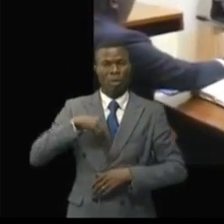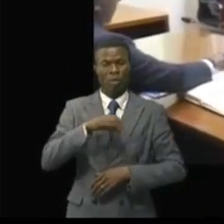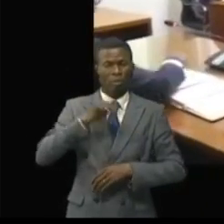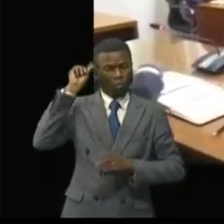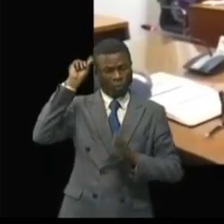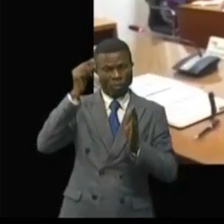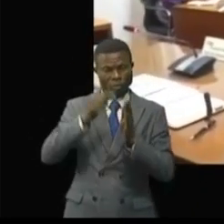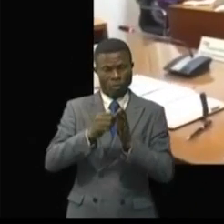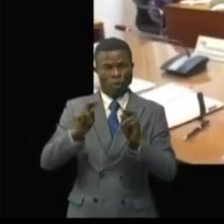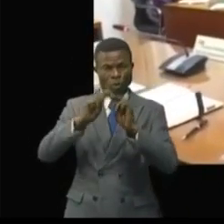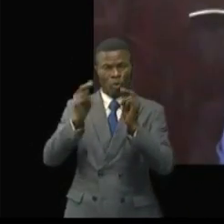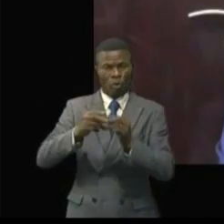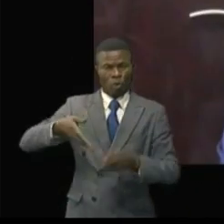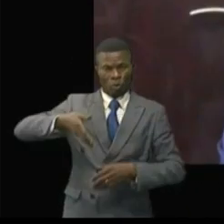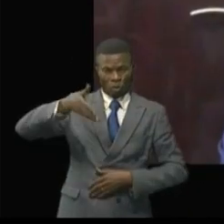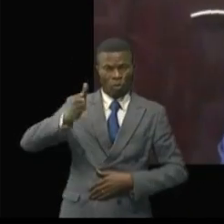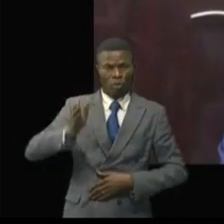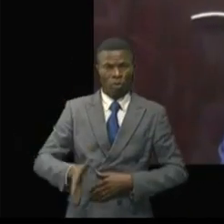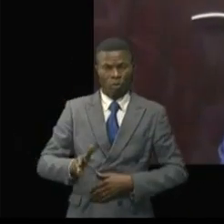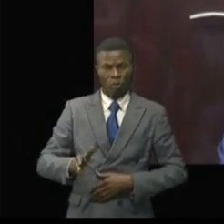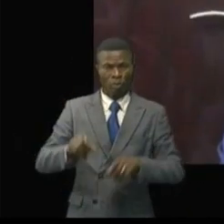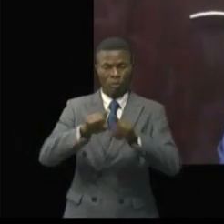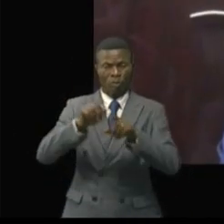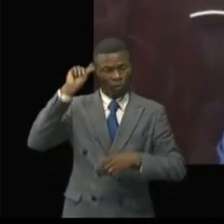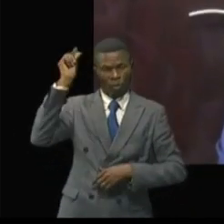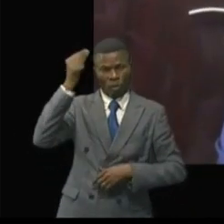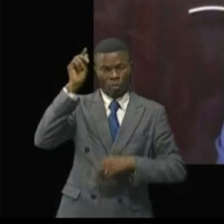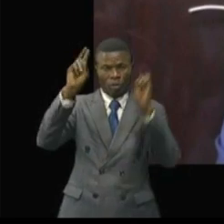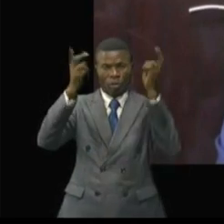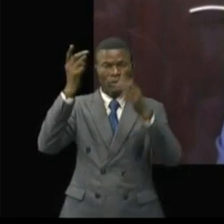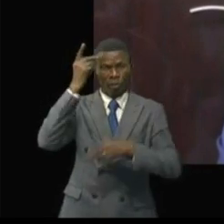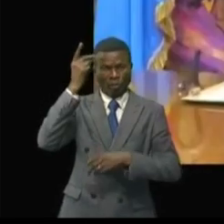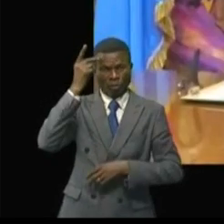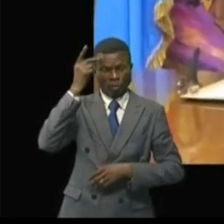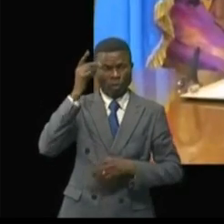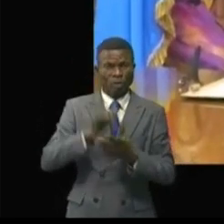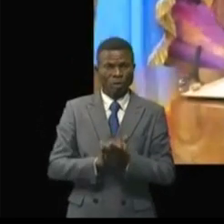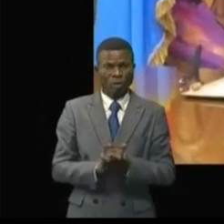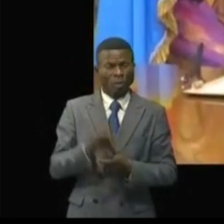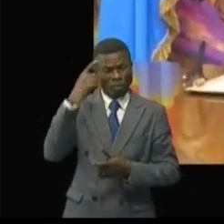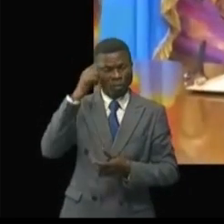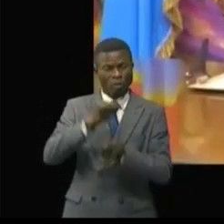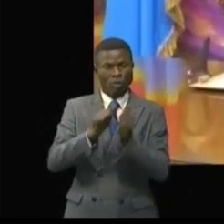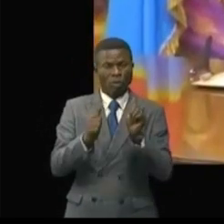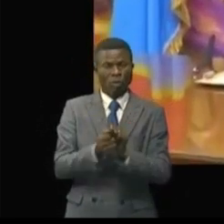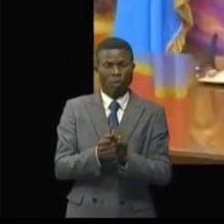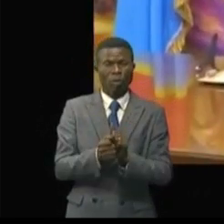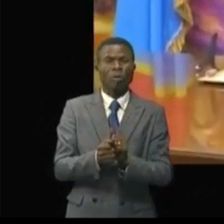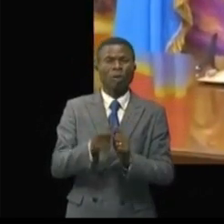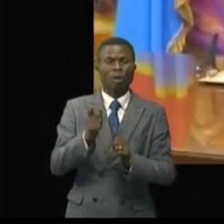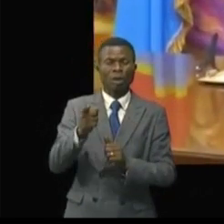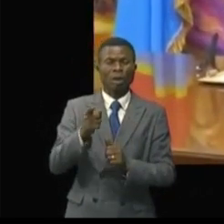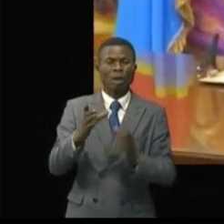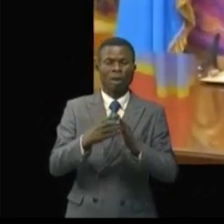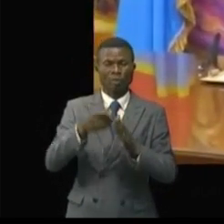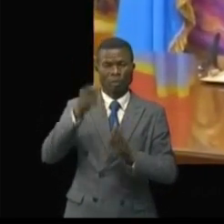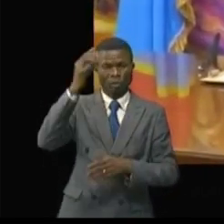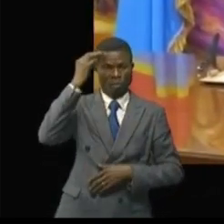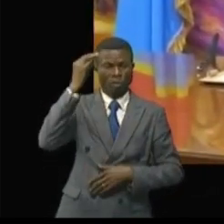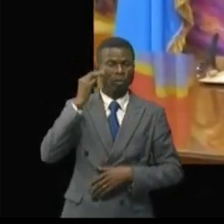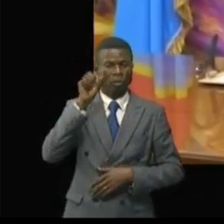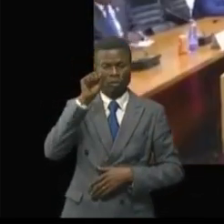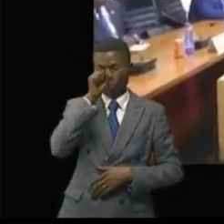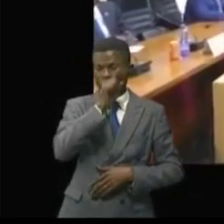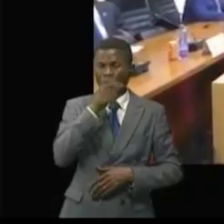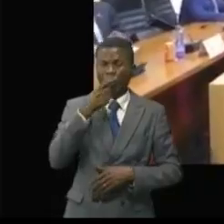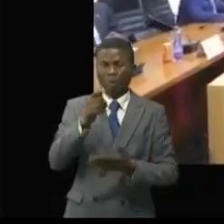services spécialisés ainsi que les gouverneurs de la ville province Kinshasa autour du Premier ministre et chef du gouvernement Jean-Michel